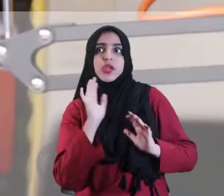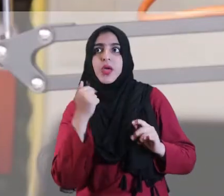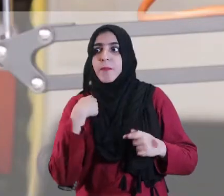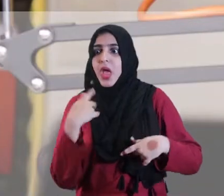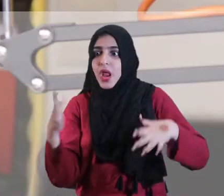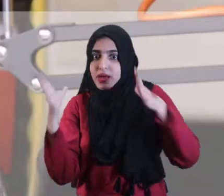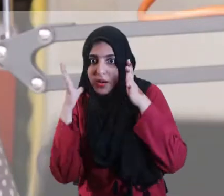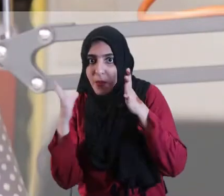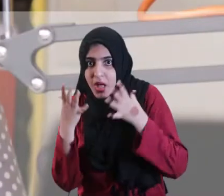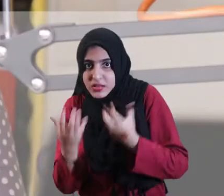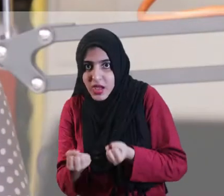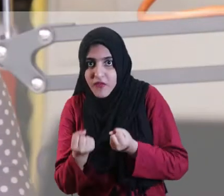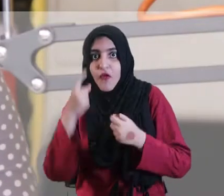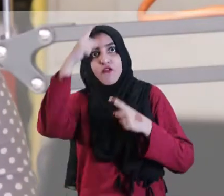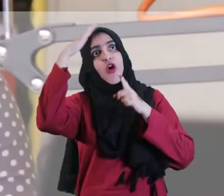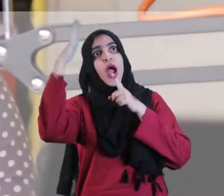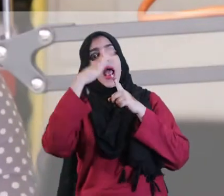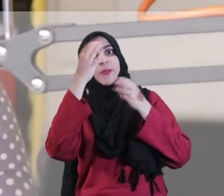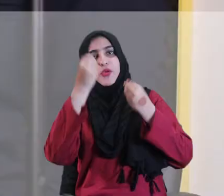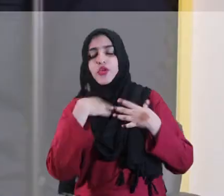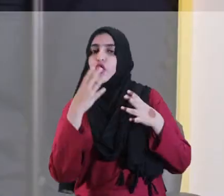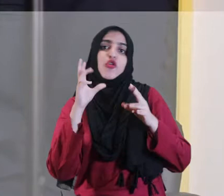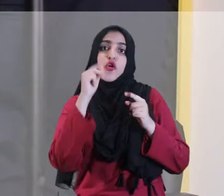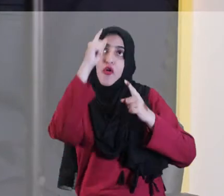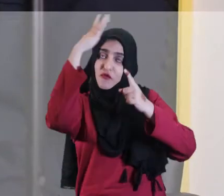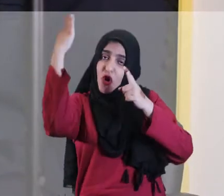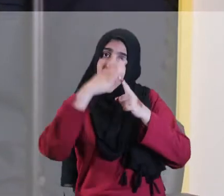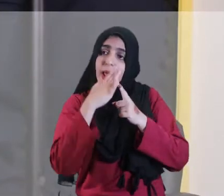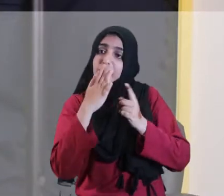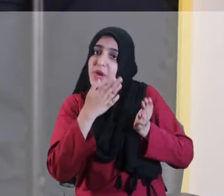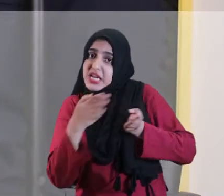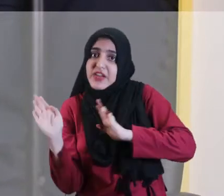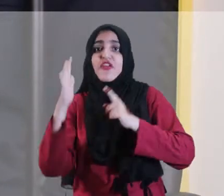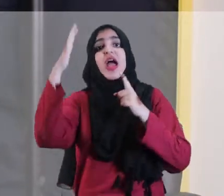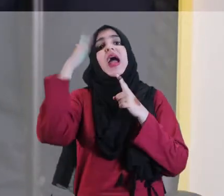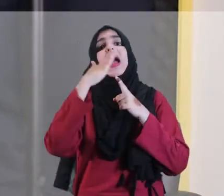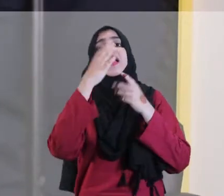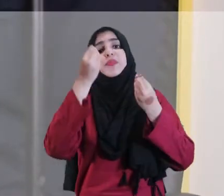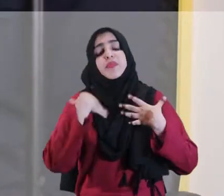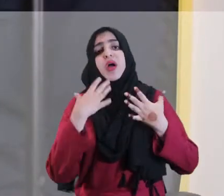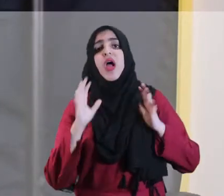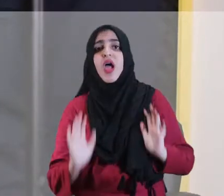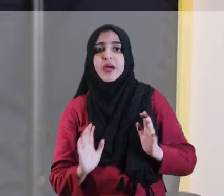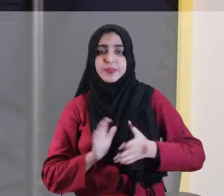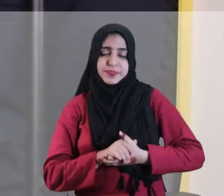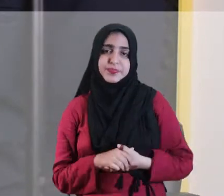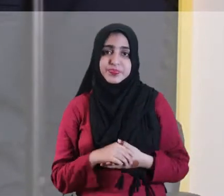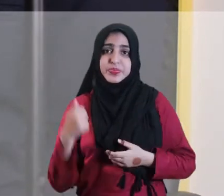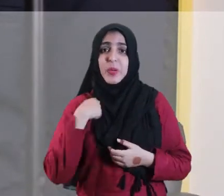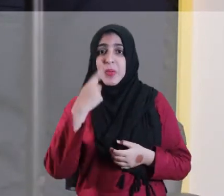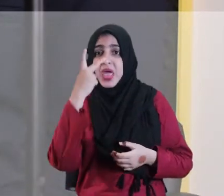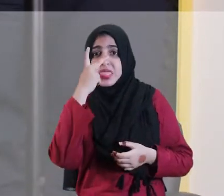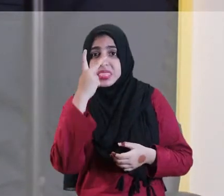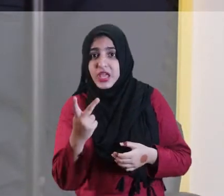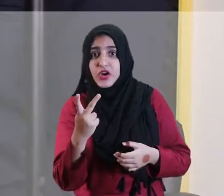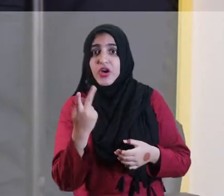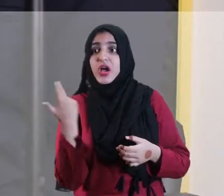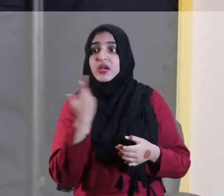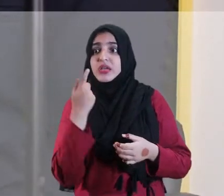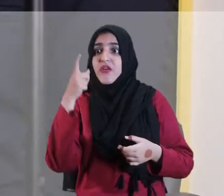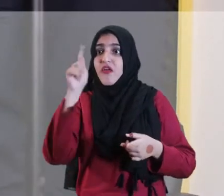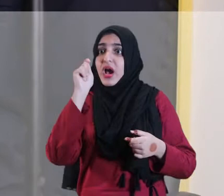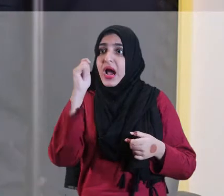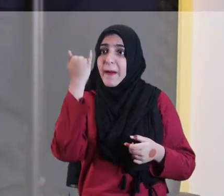करम करे वह वैसे गर्म कर सकते जो चीज मैनें जरूर देखी है मक्का फतह अल वहीं जरूर देखें को इस तरह